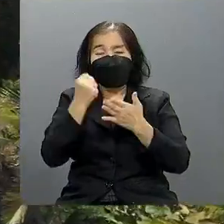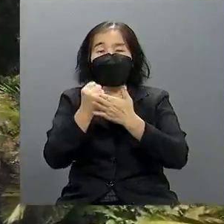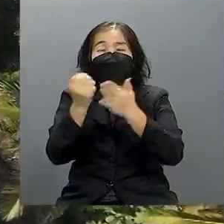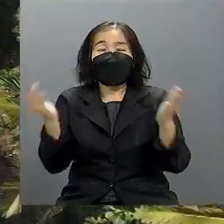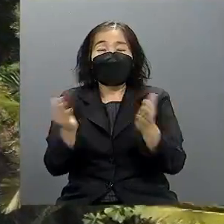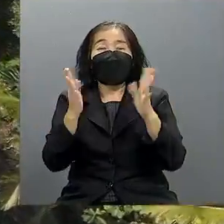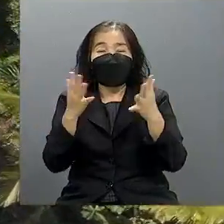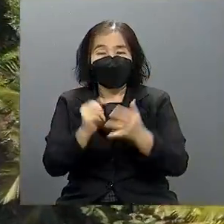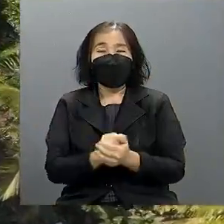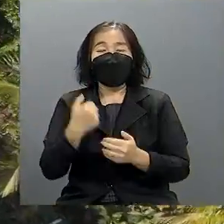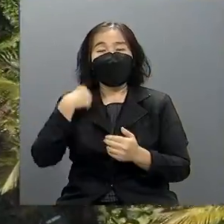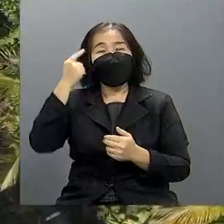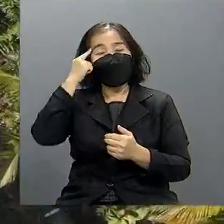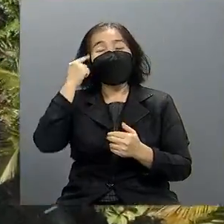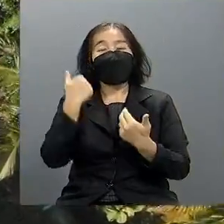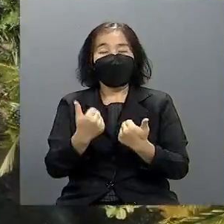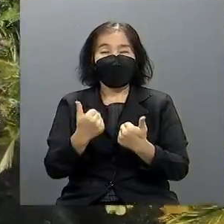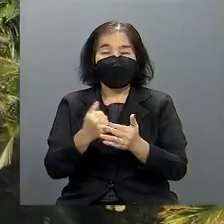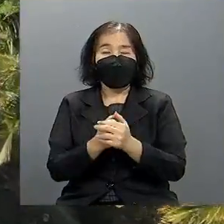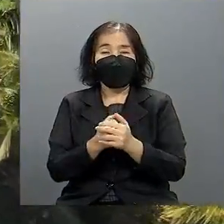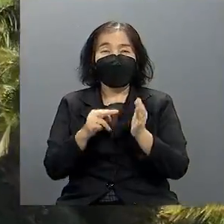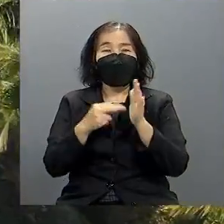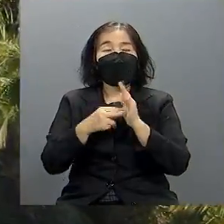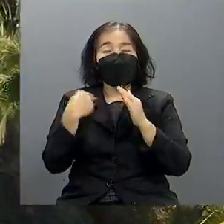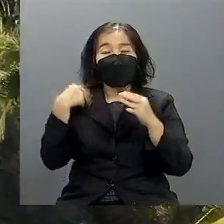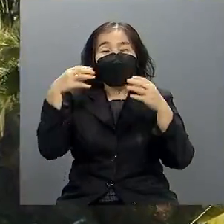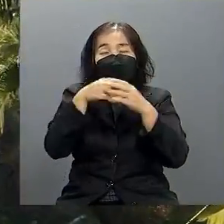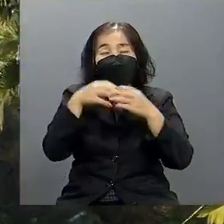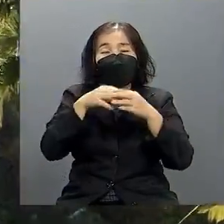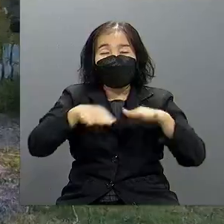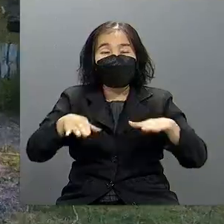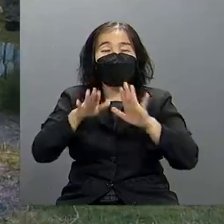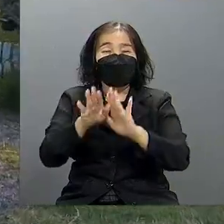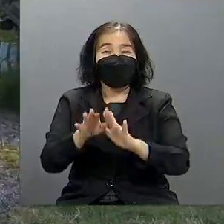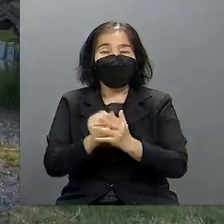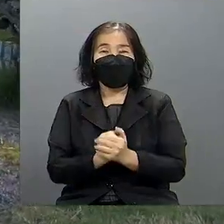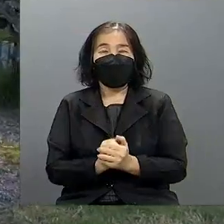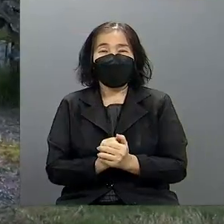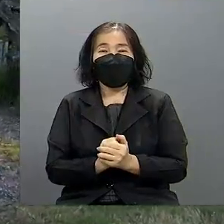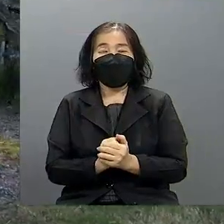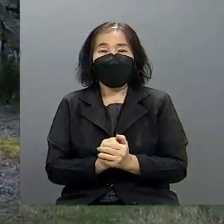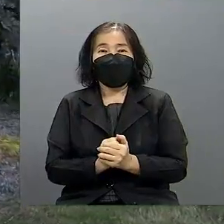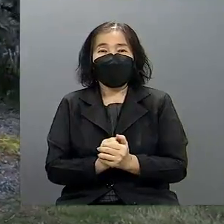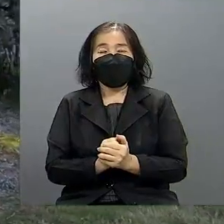ลยดึงพวกนี้เข้ามาอบรมเป็นเกษตรกรรุ่นใหม่ของจังหวัดเพชรบูรณ์ครับ